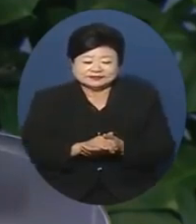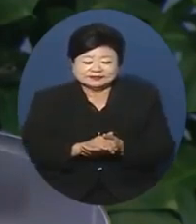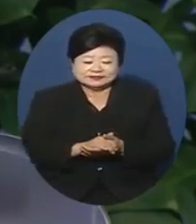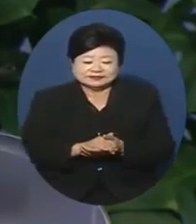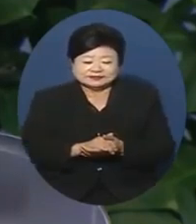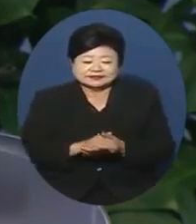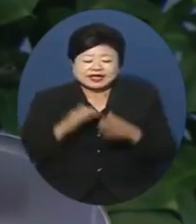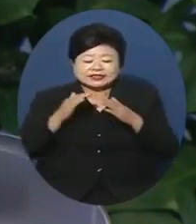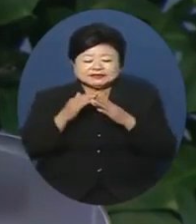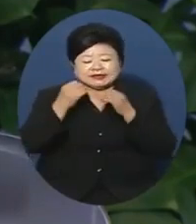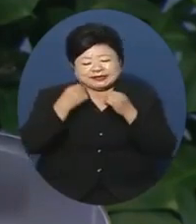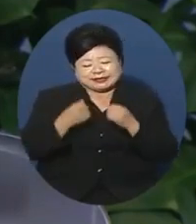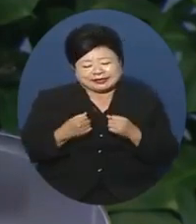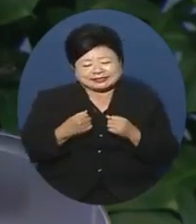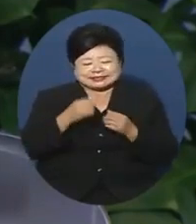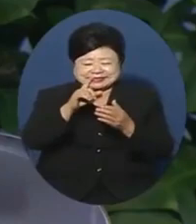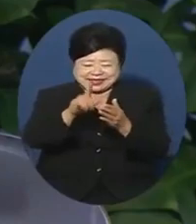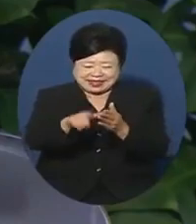집에 계신데